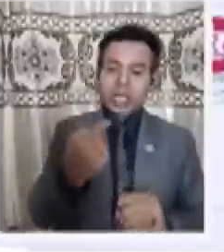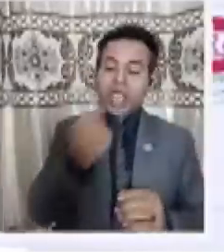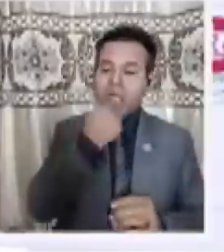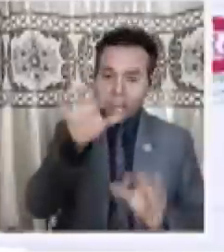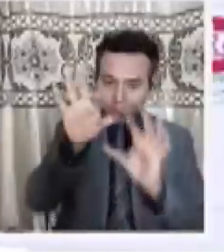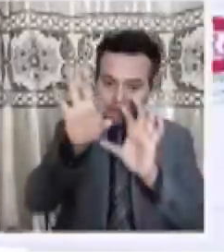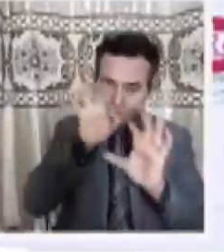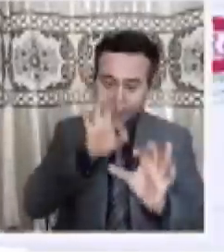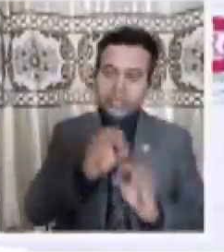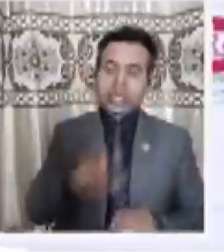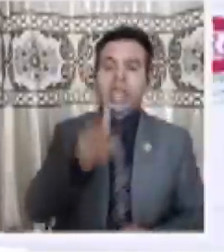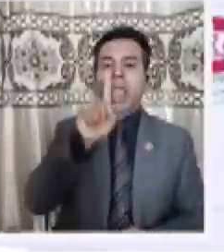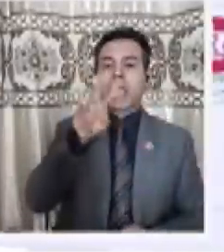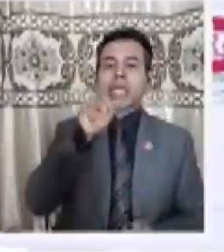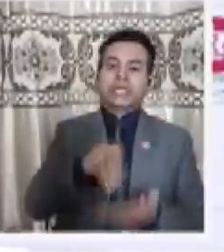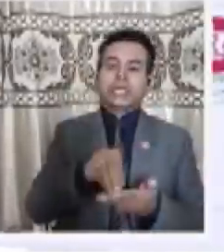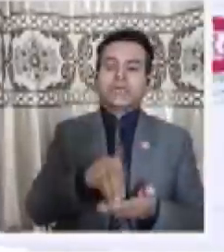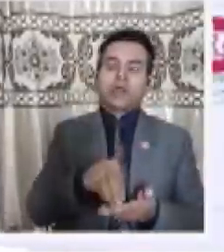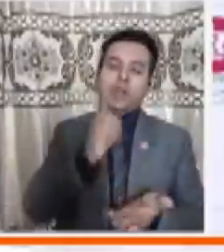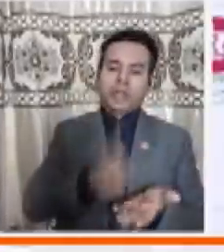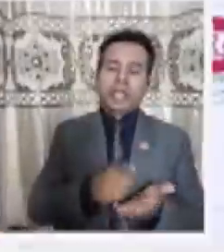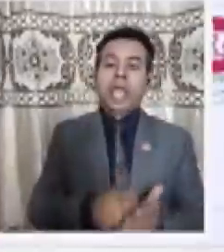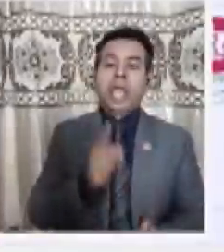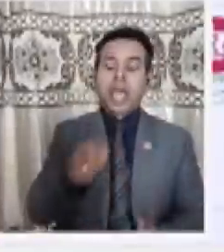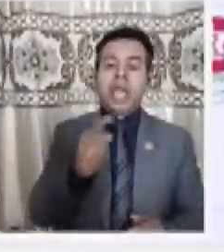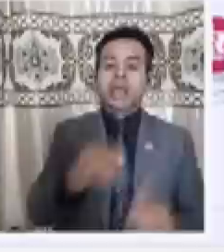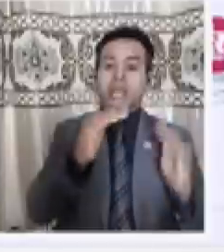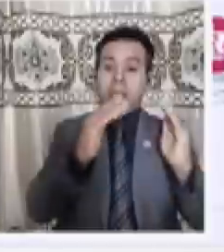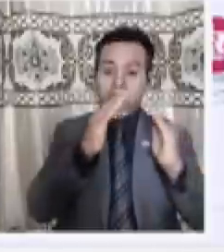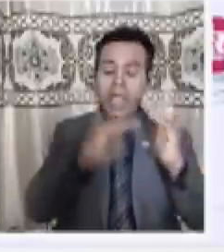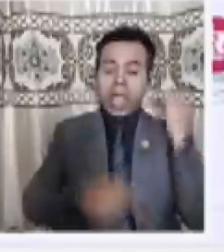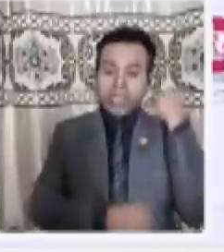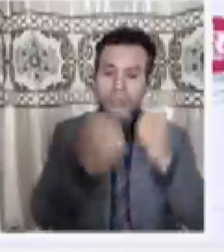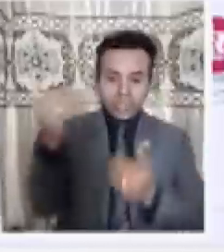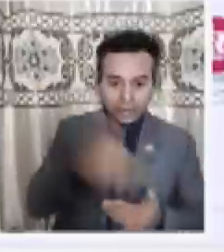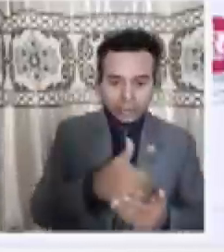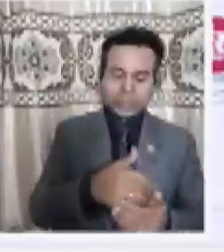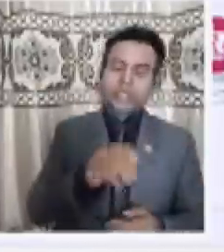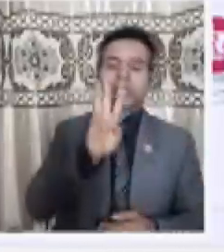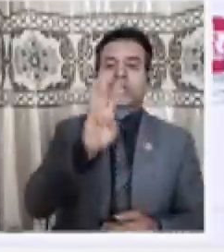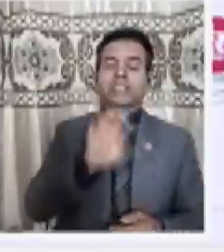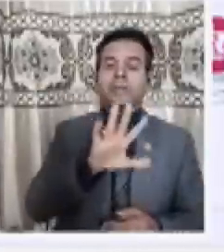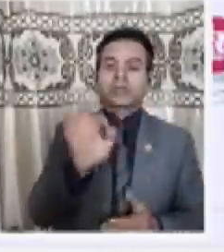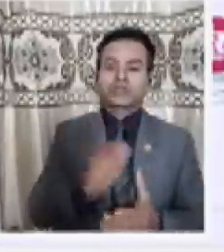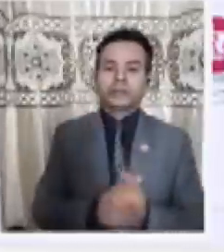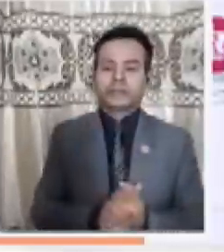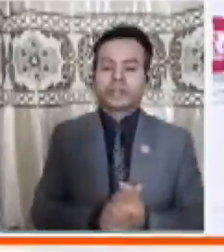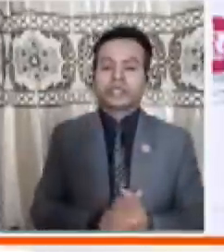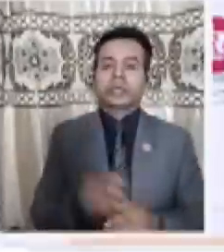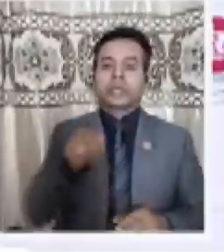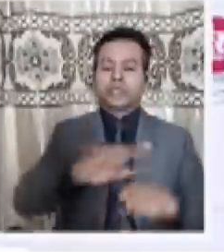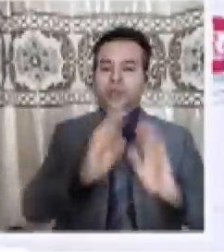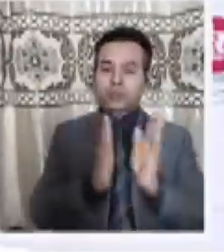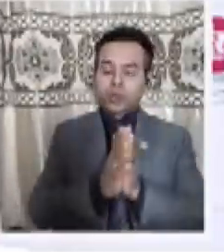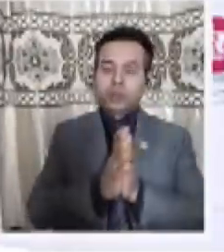নিতে পারবে এবং তাহলে সর্বমোট বাসা থেকে নমুনা এনে নমুনা পরীক্ষা করলে সর্বমোট ফি নির্ধারণ করা হয়েছে